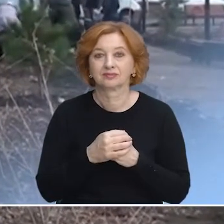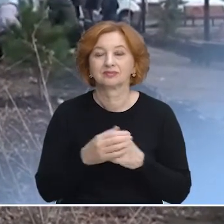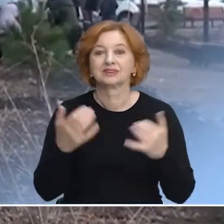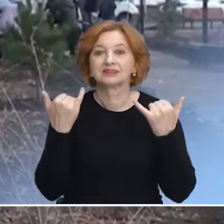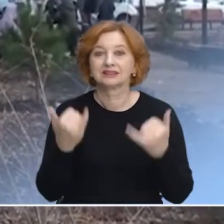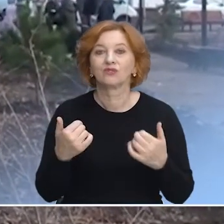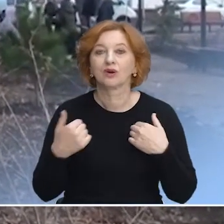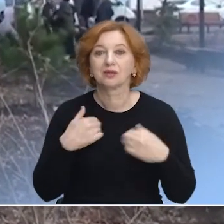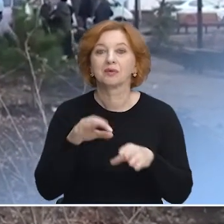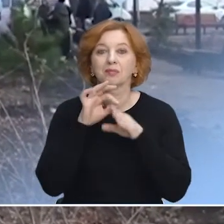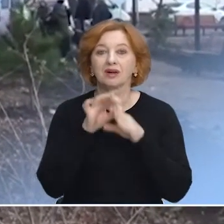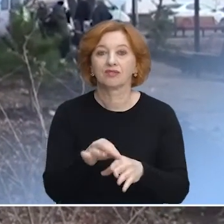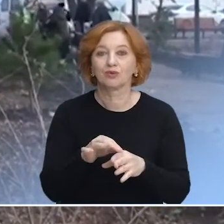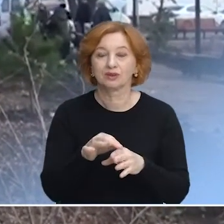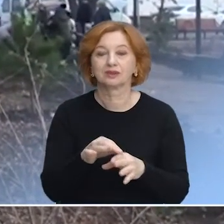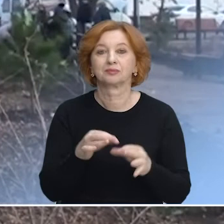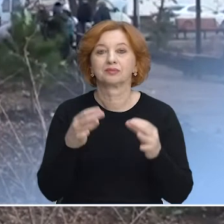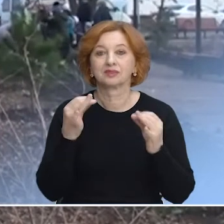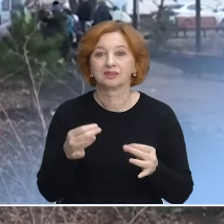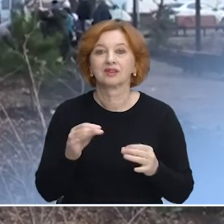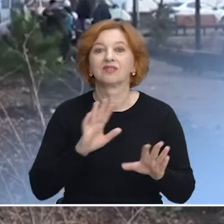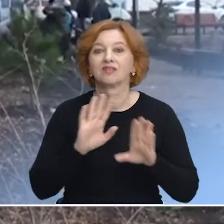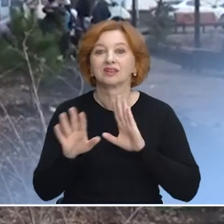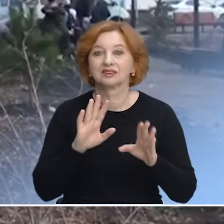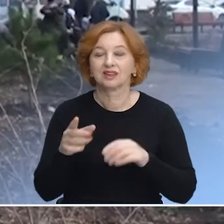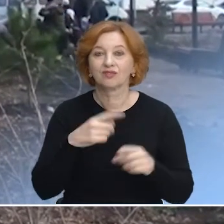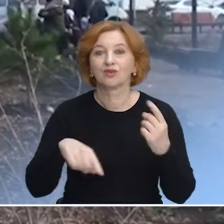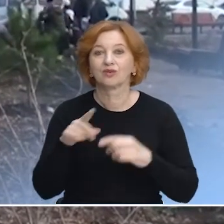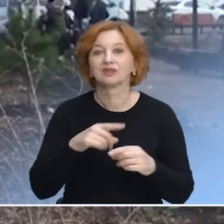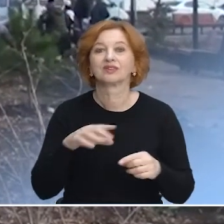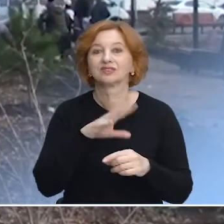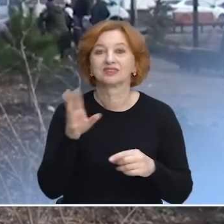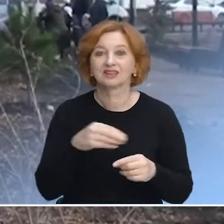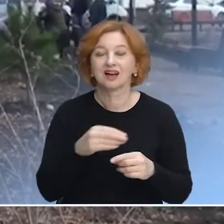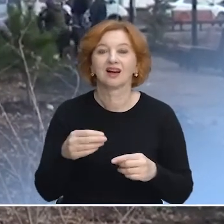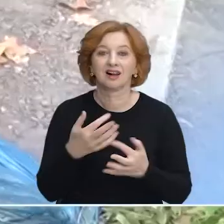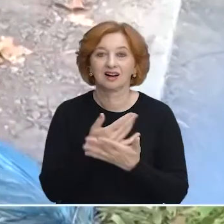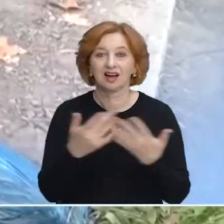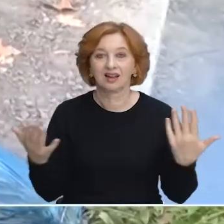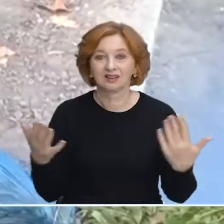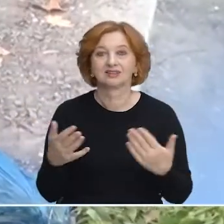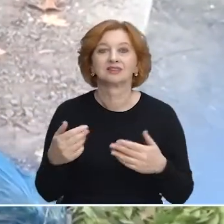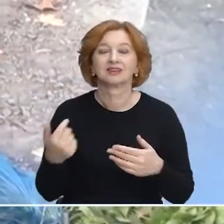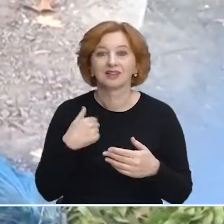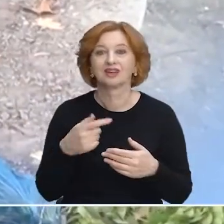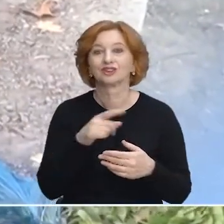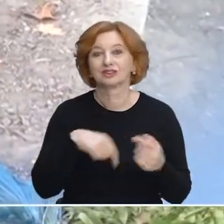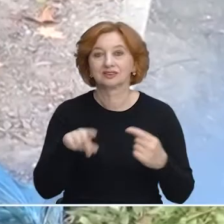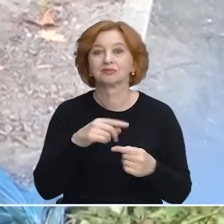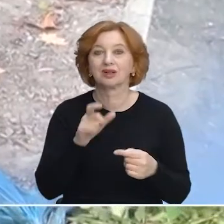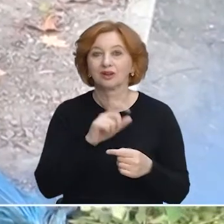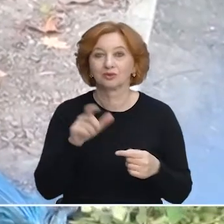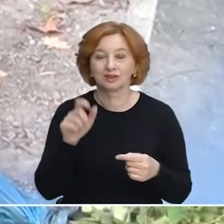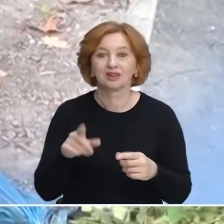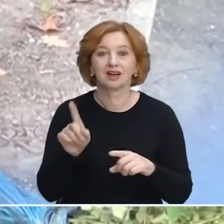Сегодня мы проводим высадку роз, 900 роз в нашем сквере,